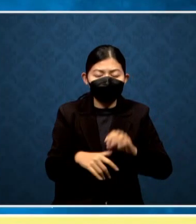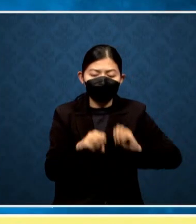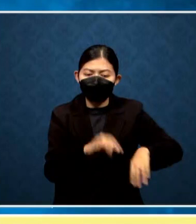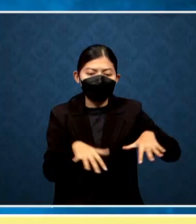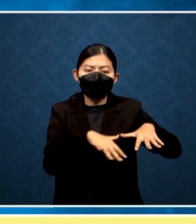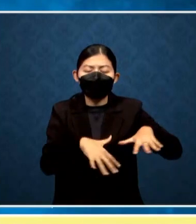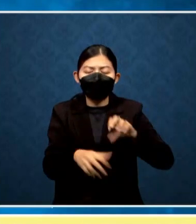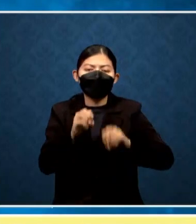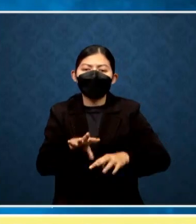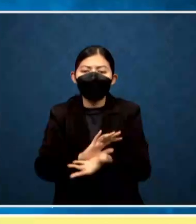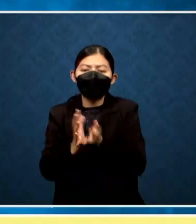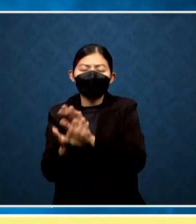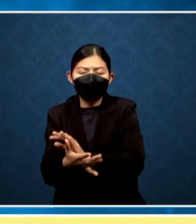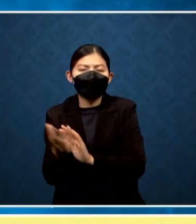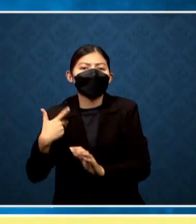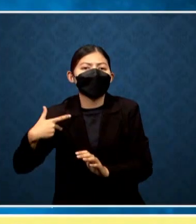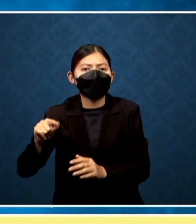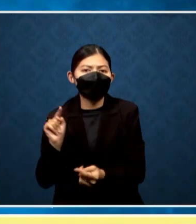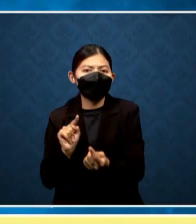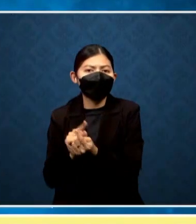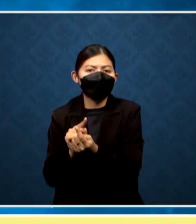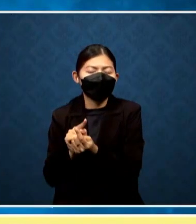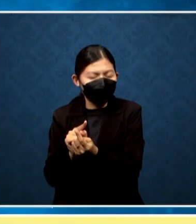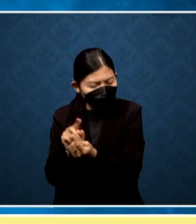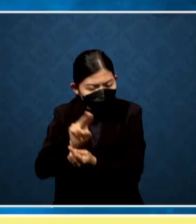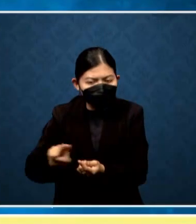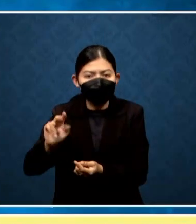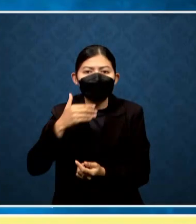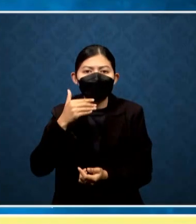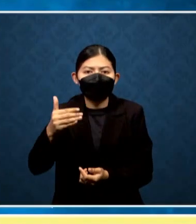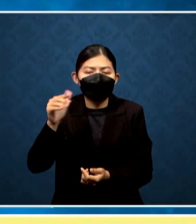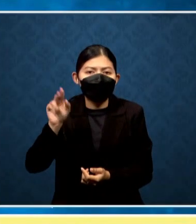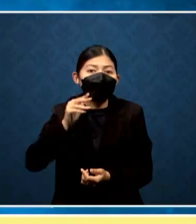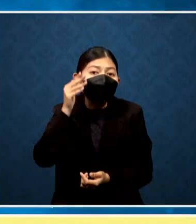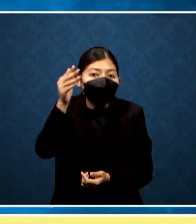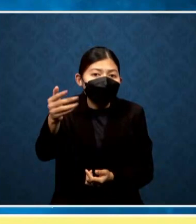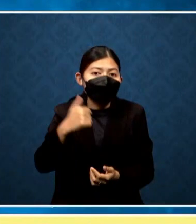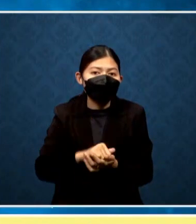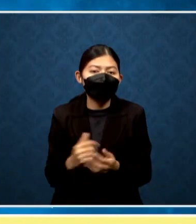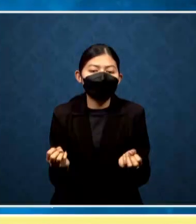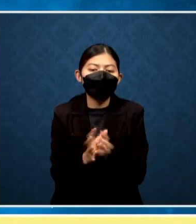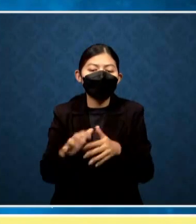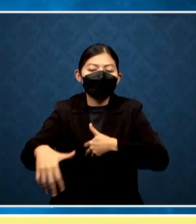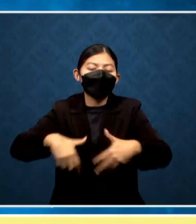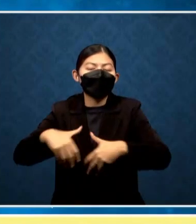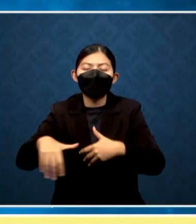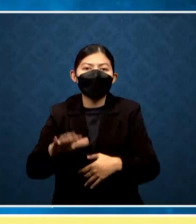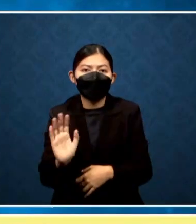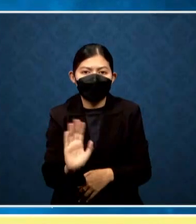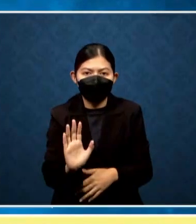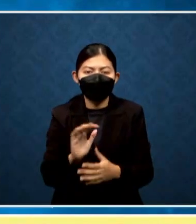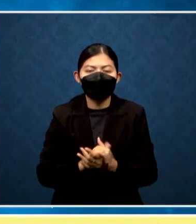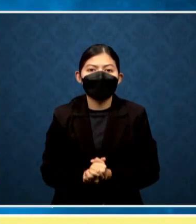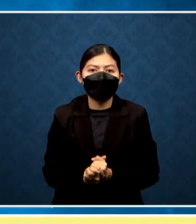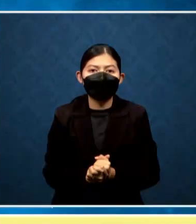เรเพื่ใหมกลปริมาณขยะ มีความตอเนองยงยืนแล้วกไม่เป็ผละของชมชนะองค์คประคองสธธิอ